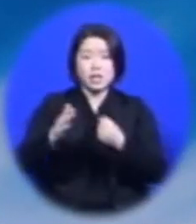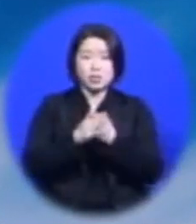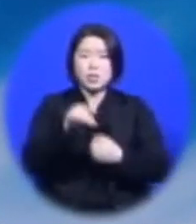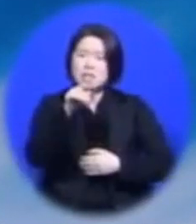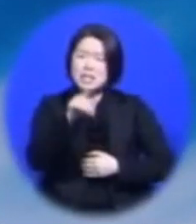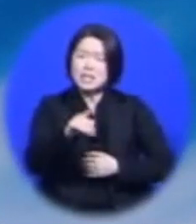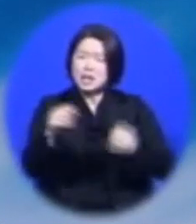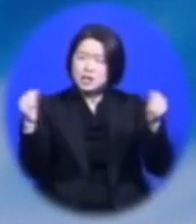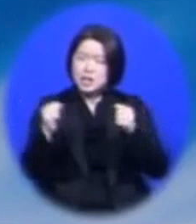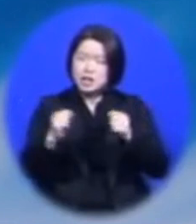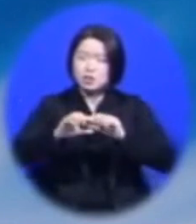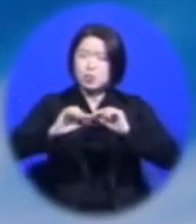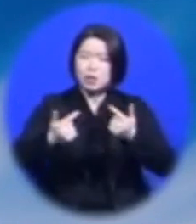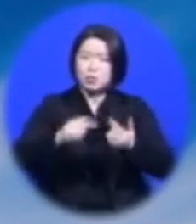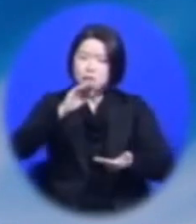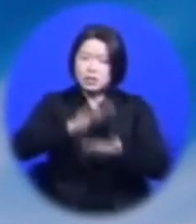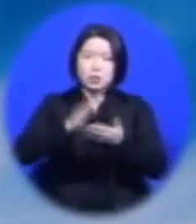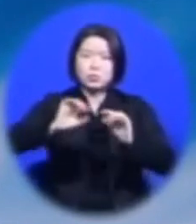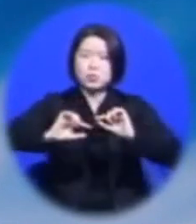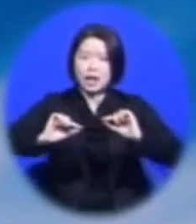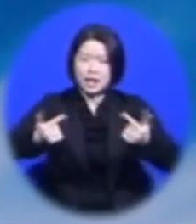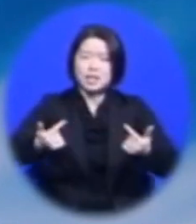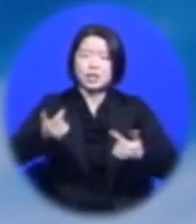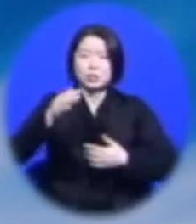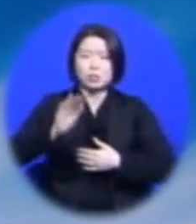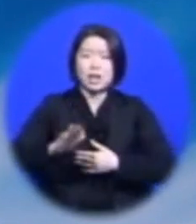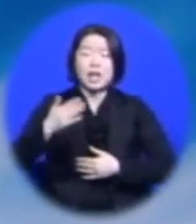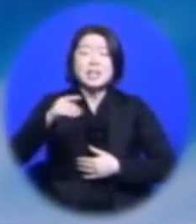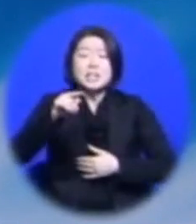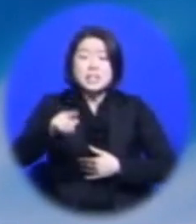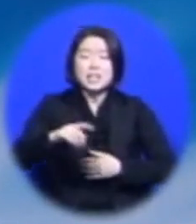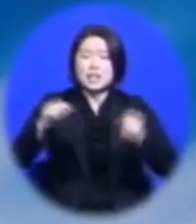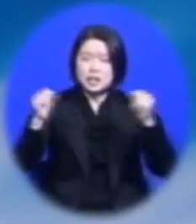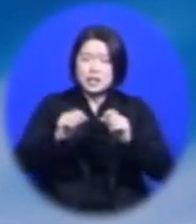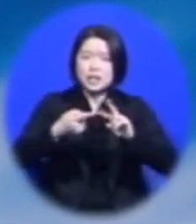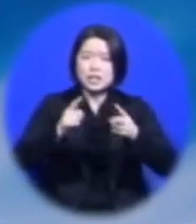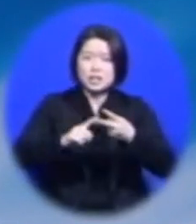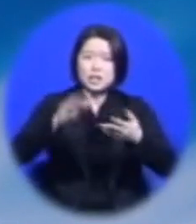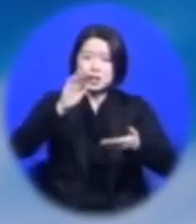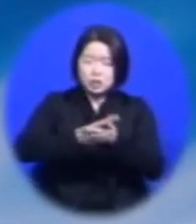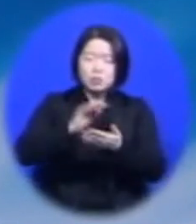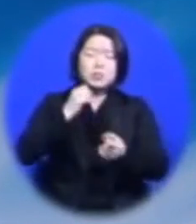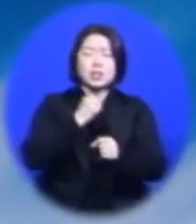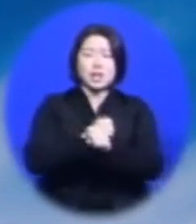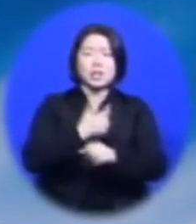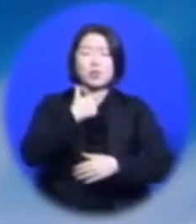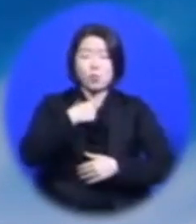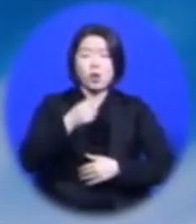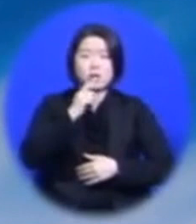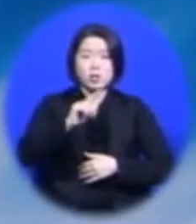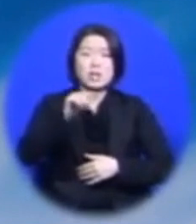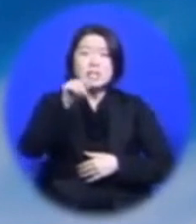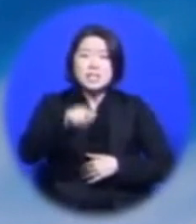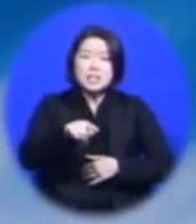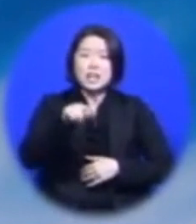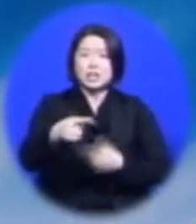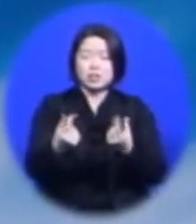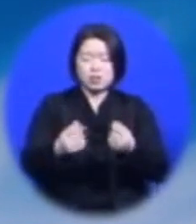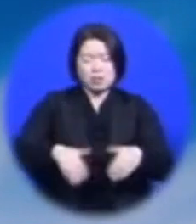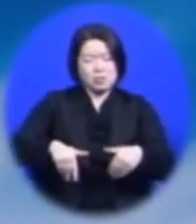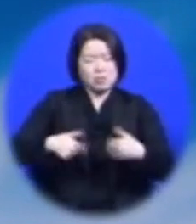내가 차지도 아니하고 뜨겁지도 아니하도다. 내가 차든지 뜨겁든지 하기를 원하노라. 내가 이같이